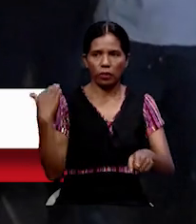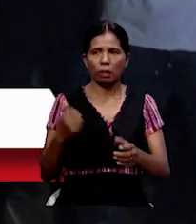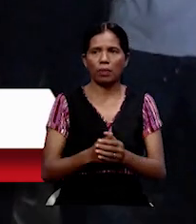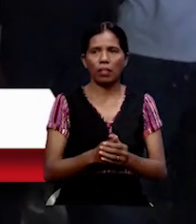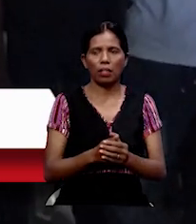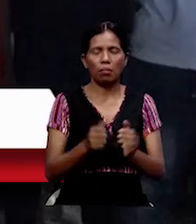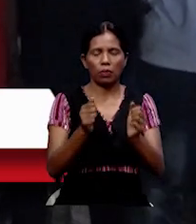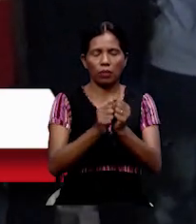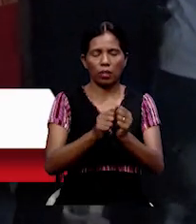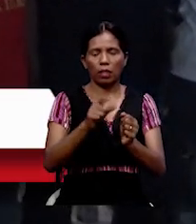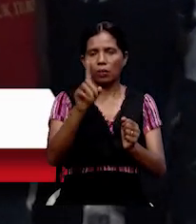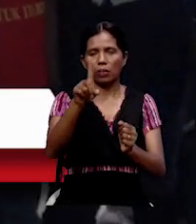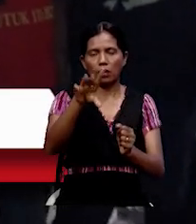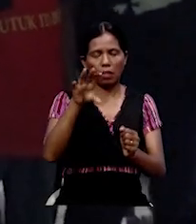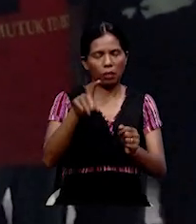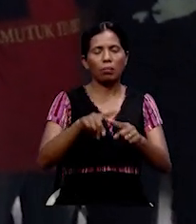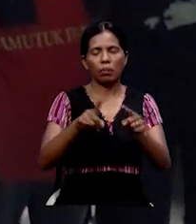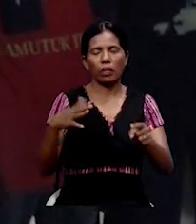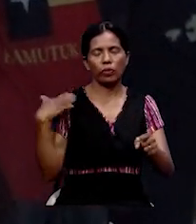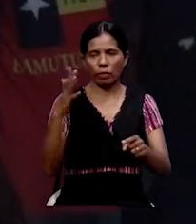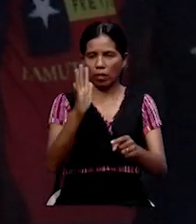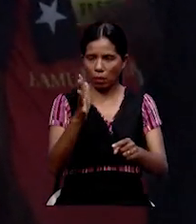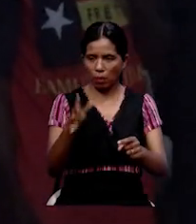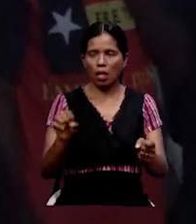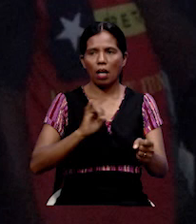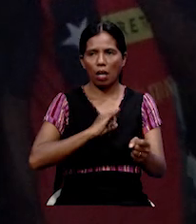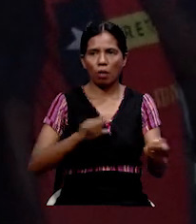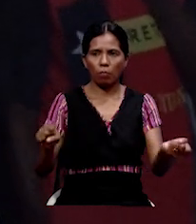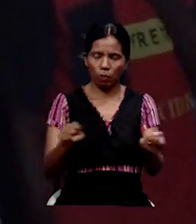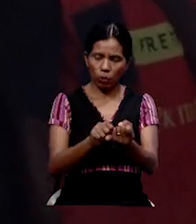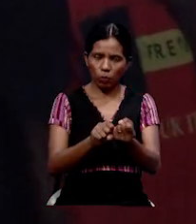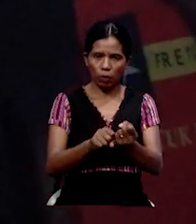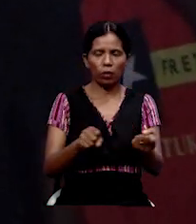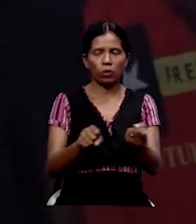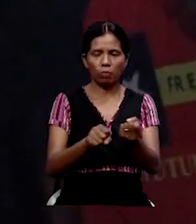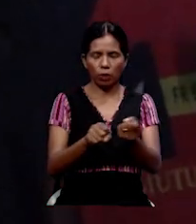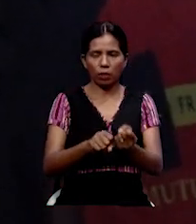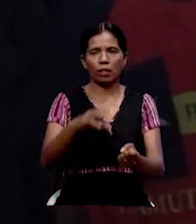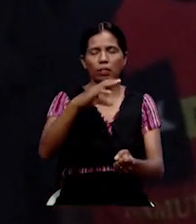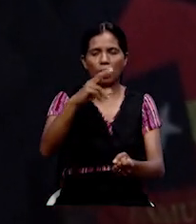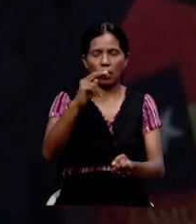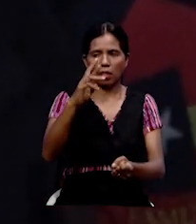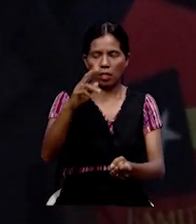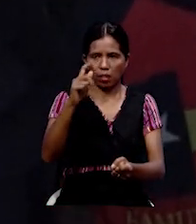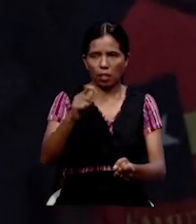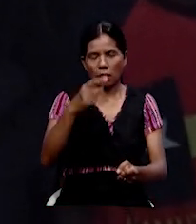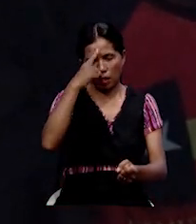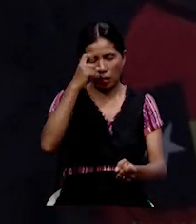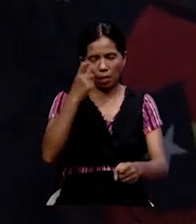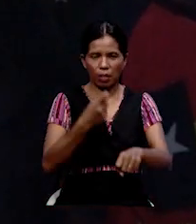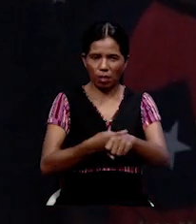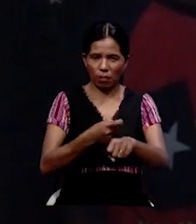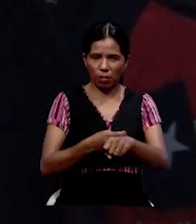senatus, maybe 50 sana, ami pronto para suporta iha cenyatu. Tamba durante ne, ami